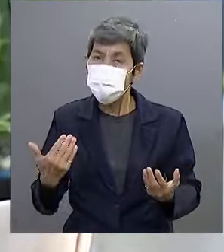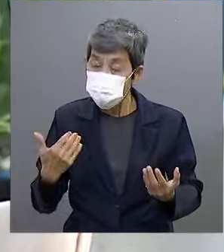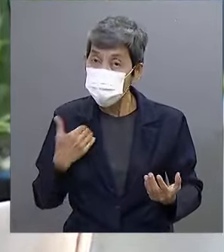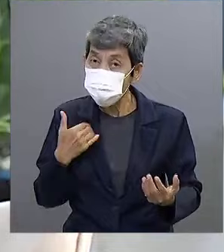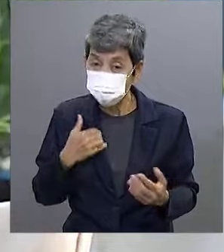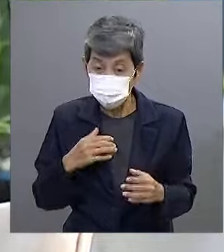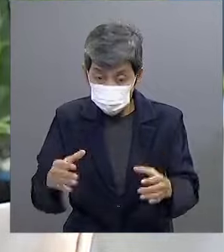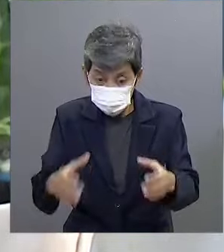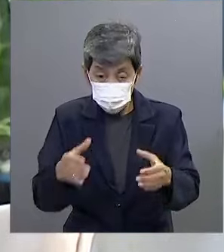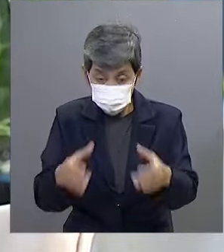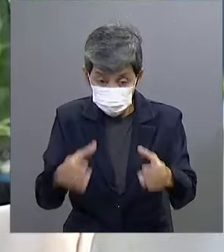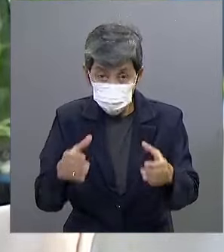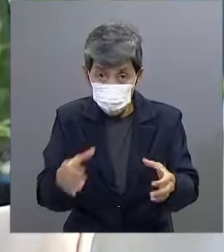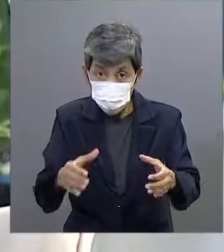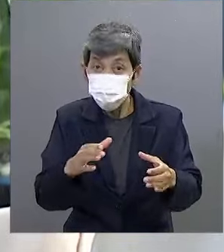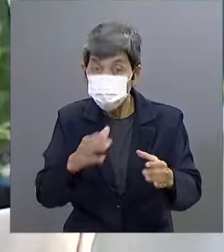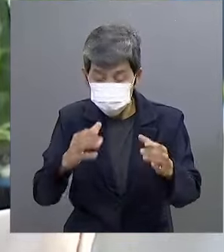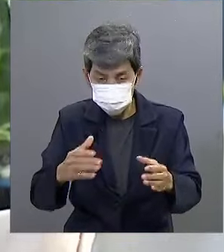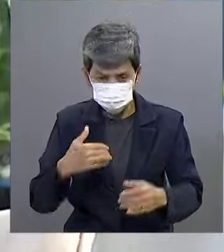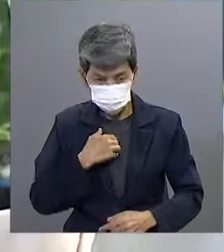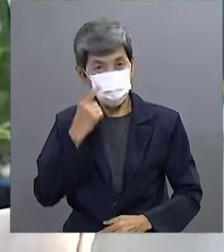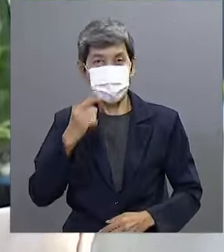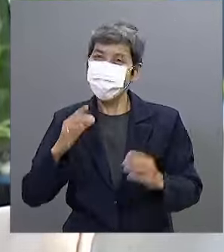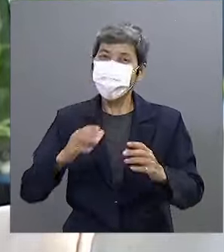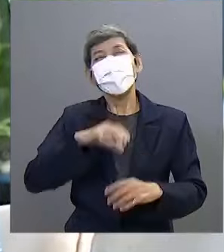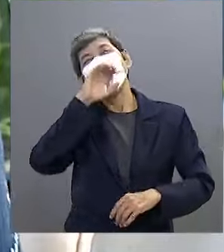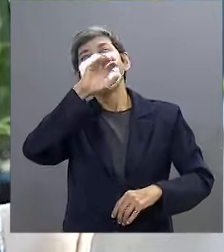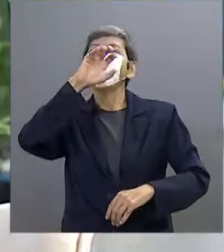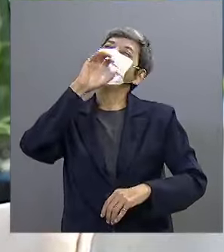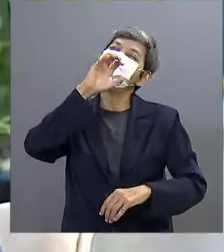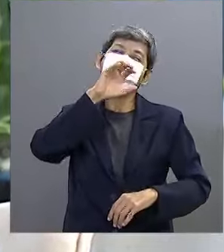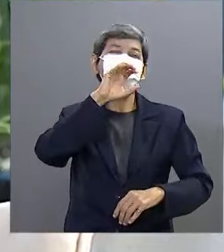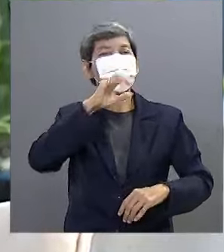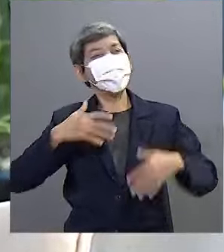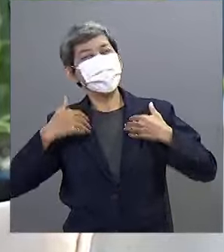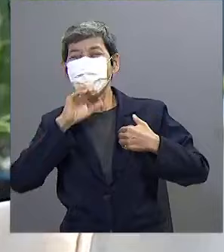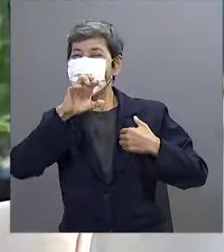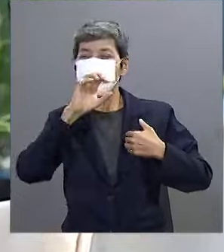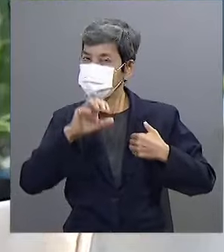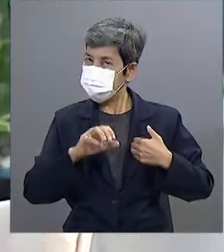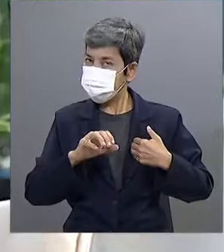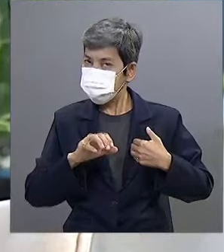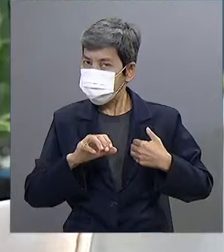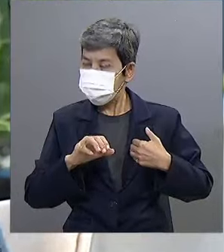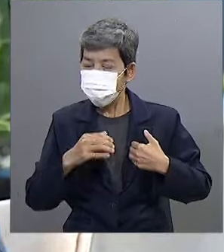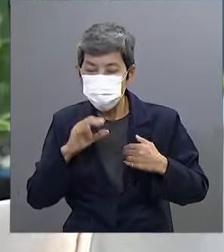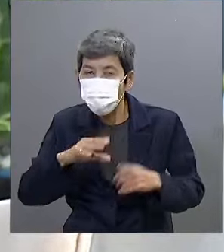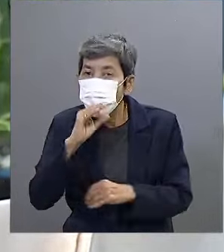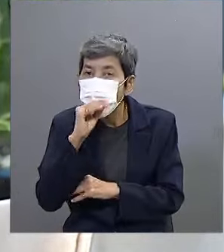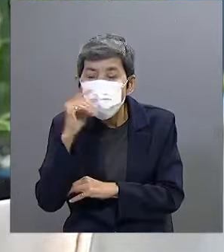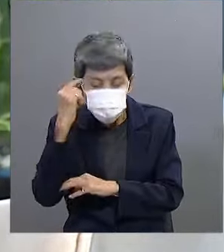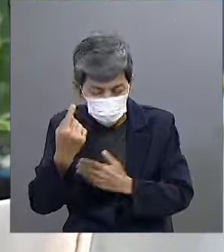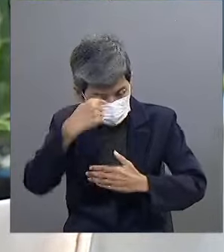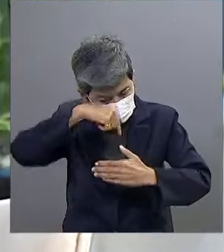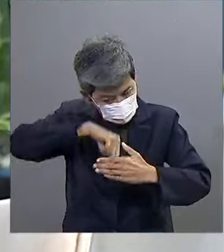วเด็กแรงๆค่ะหลายคนเห็นโอ้เด็กๆก็ดูเอิร์กอาร์กดูมีความสุขดีแต่เด็กพูดไม่รู้ว่าข้างในจะเป็นอย่าง